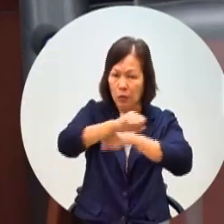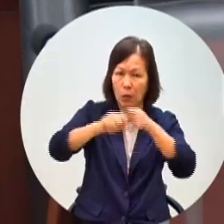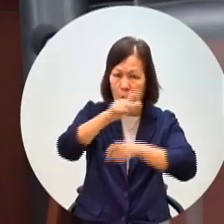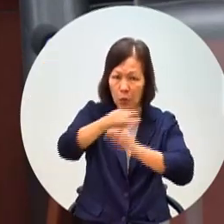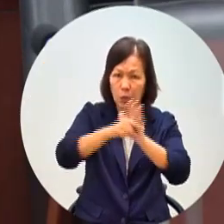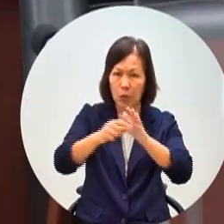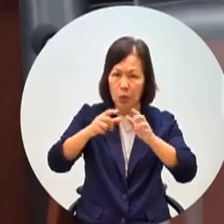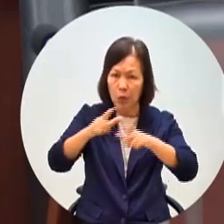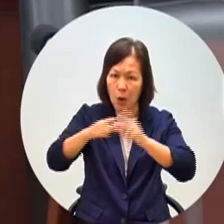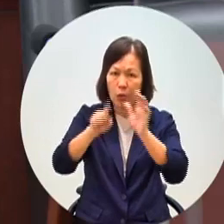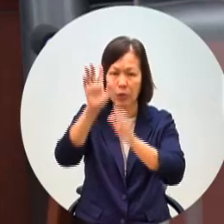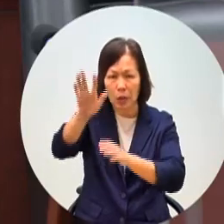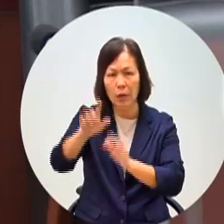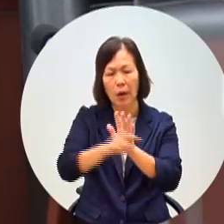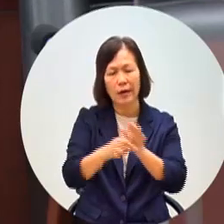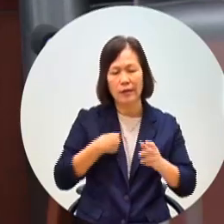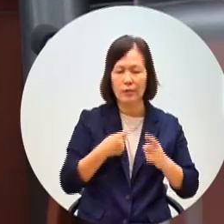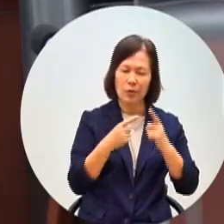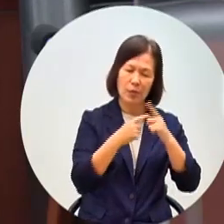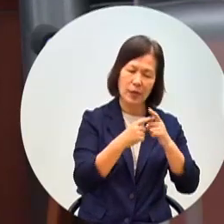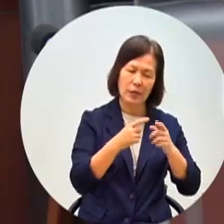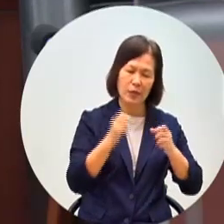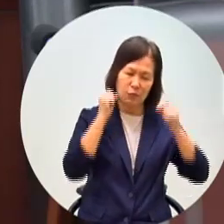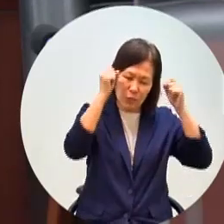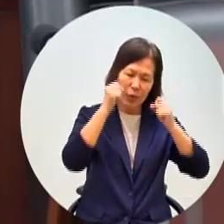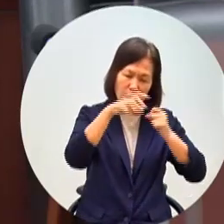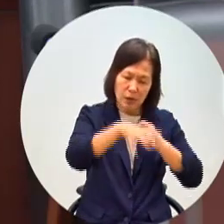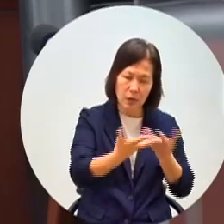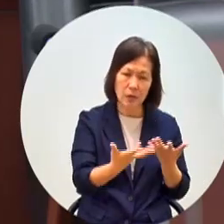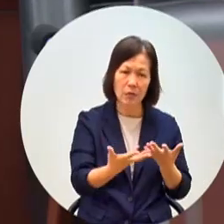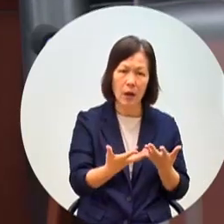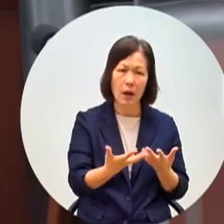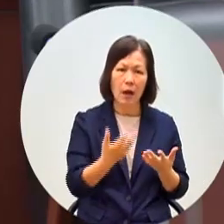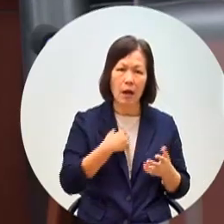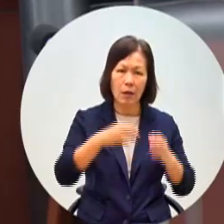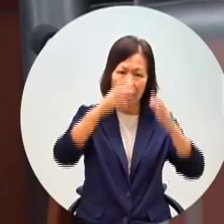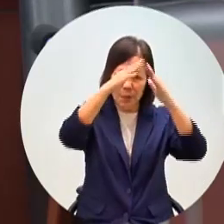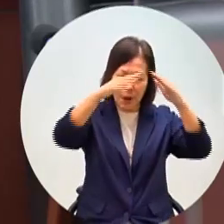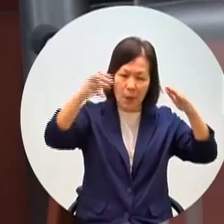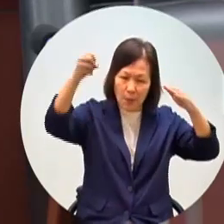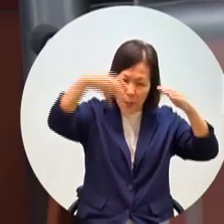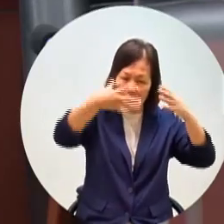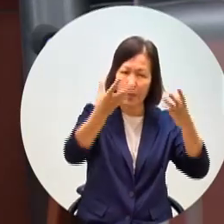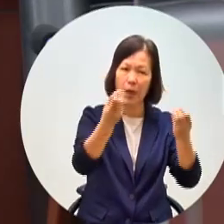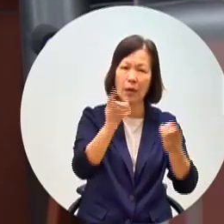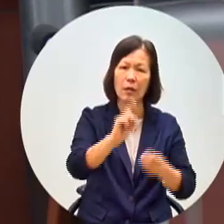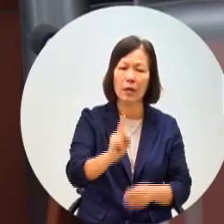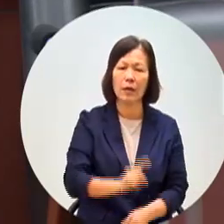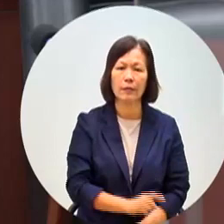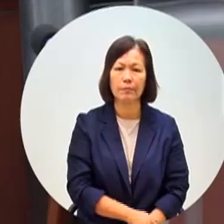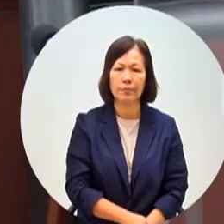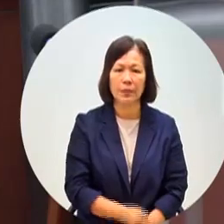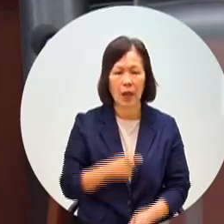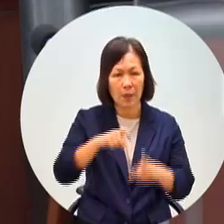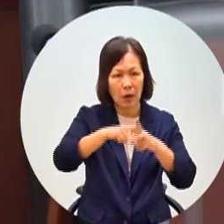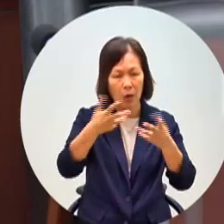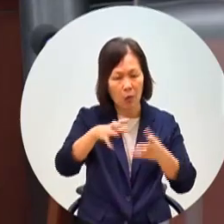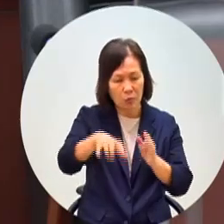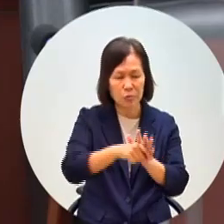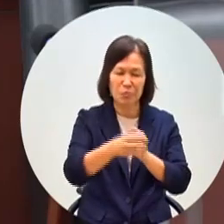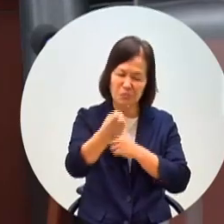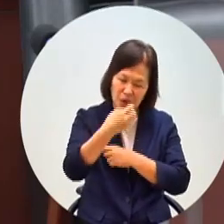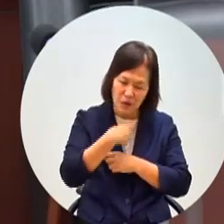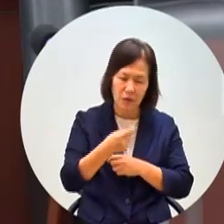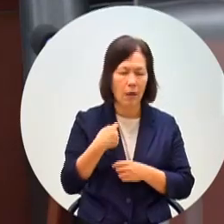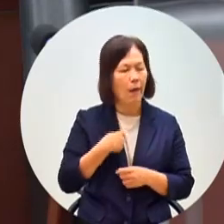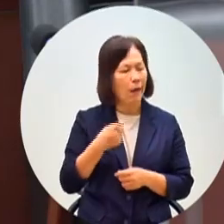有遮阳，为什么我们人在运动的地方没有办法有遮阳的部分哦？所以我觉得公务局给我的理由是没有办法